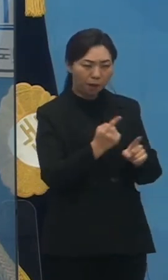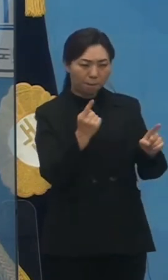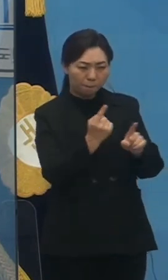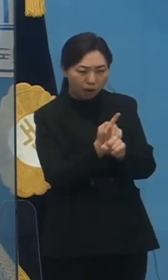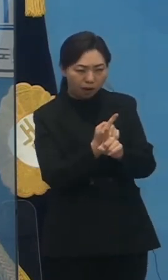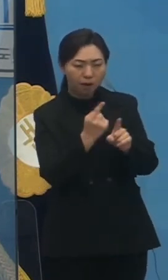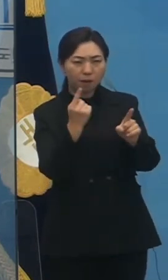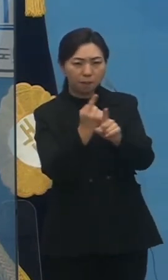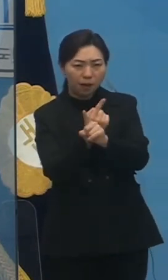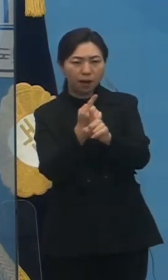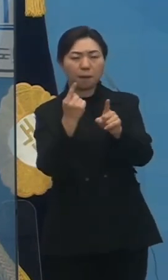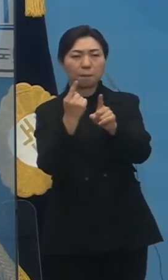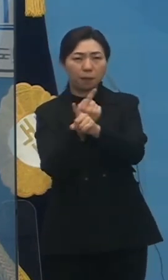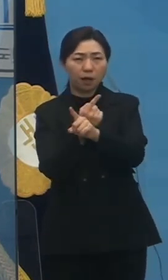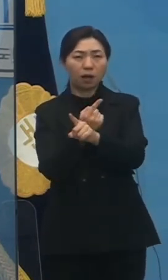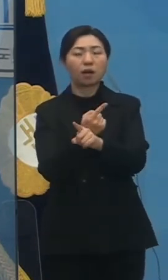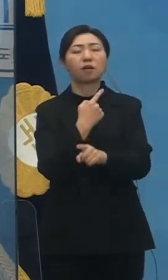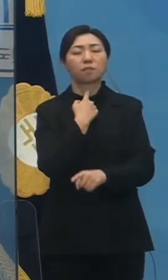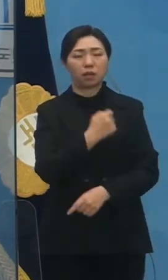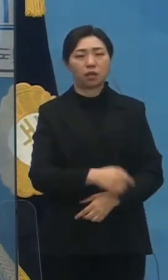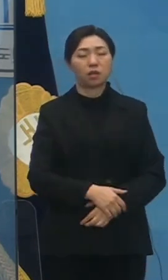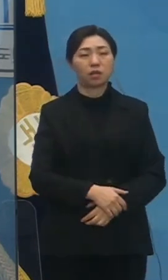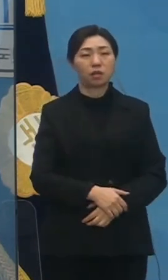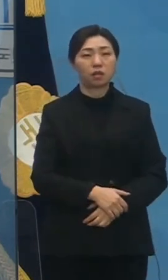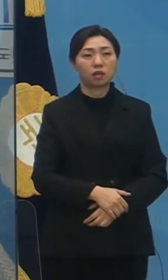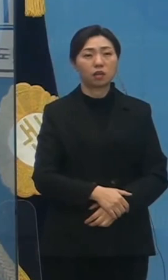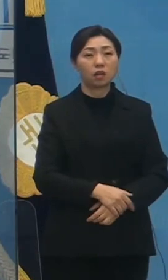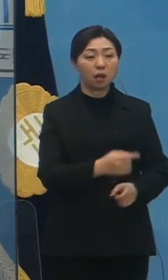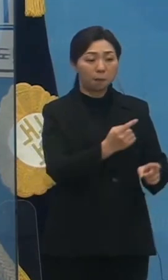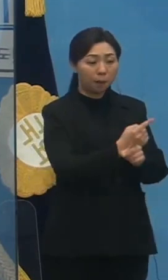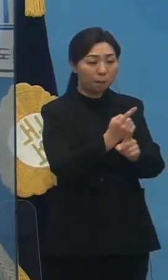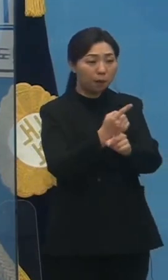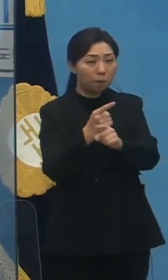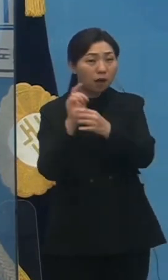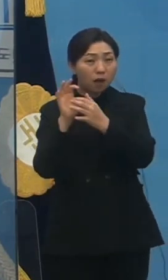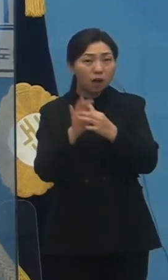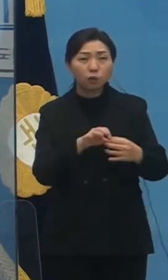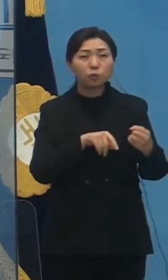거듭했습니다. 이는 그만큼 전면 등교와